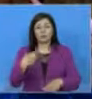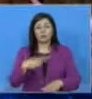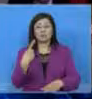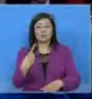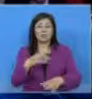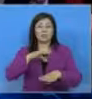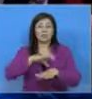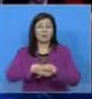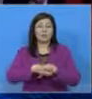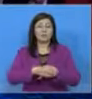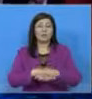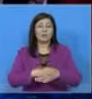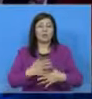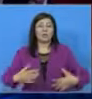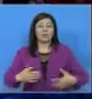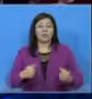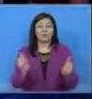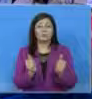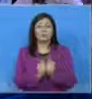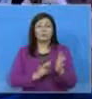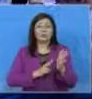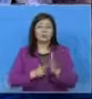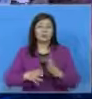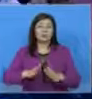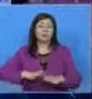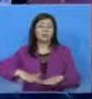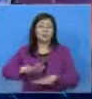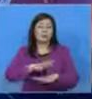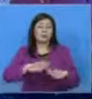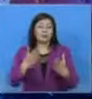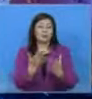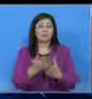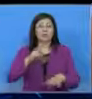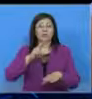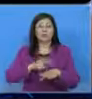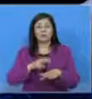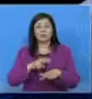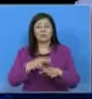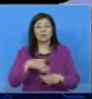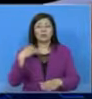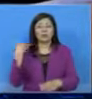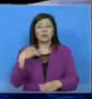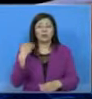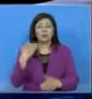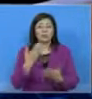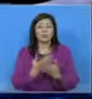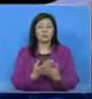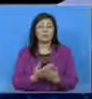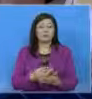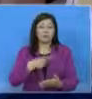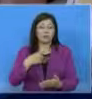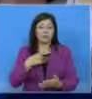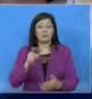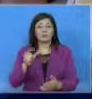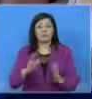факт выпаса скота вдоль железнодорожного полотна. Линейный отдел полиции на станции Актобе обращается к гражданам с